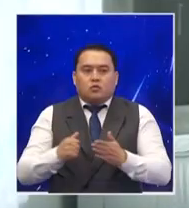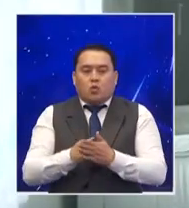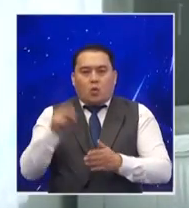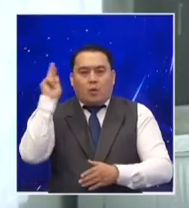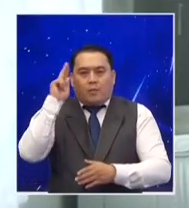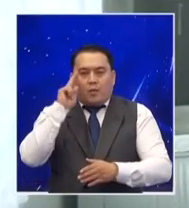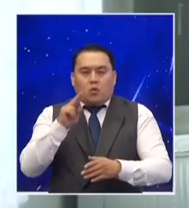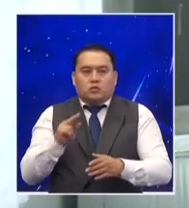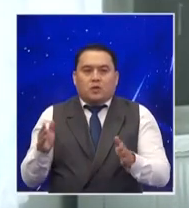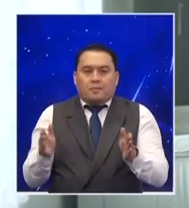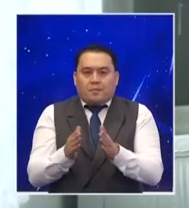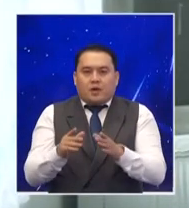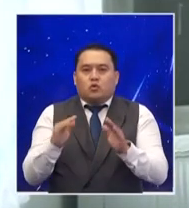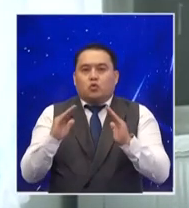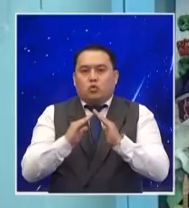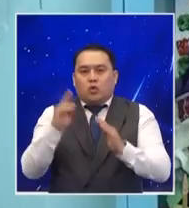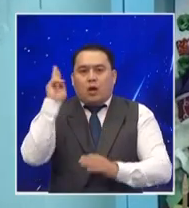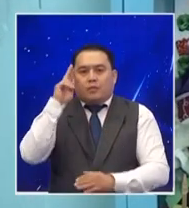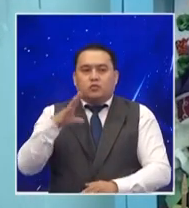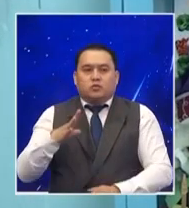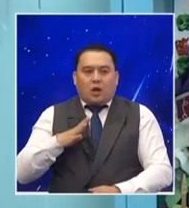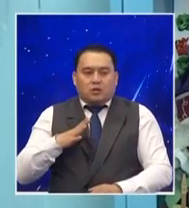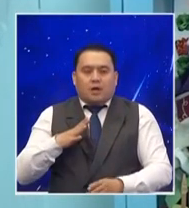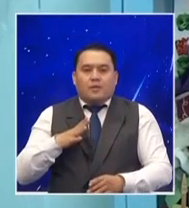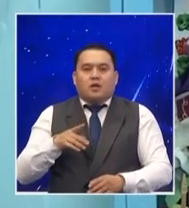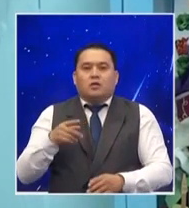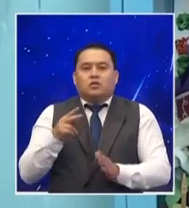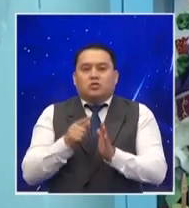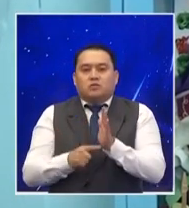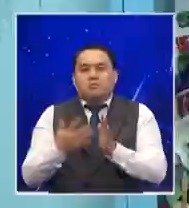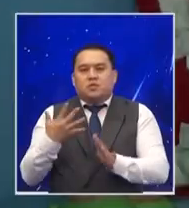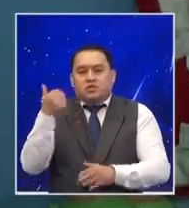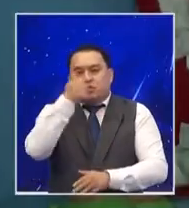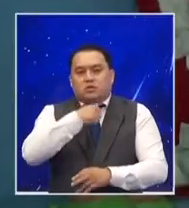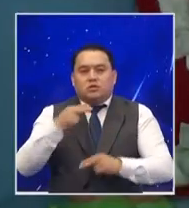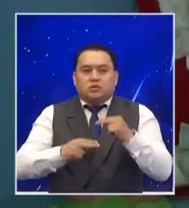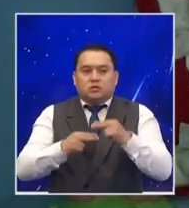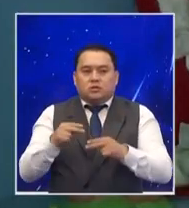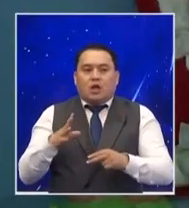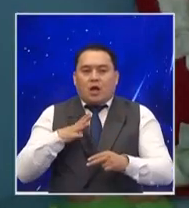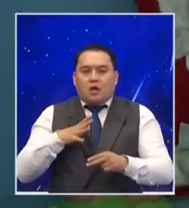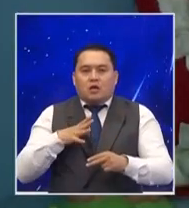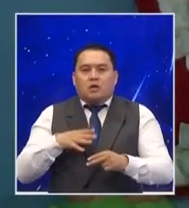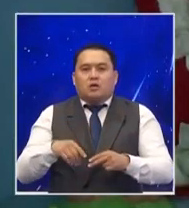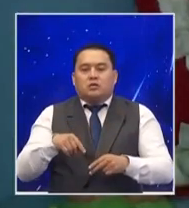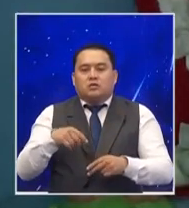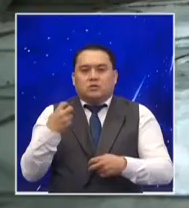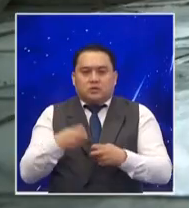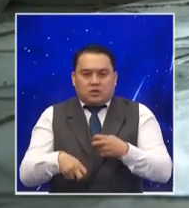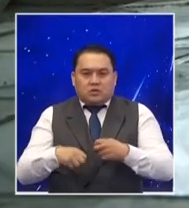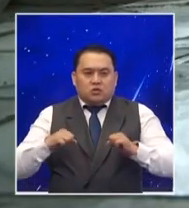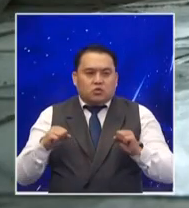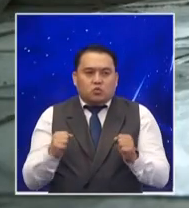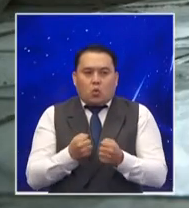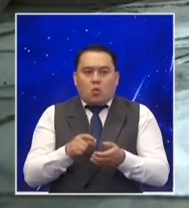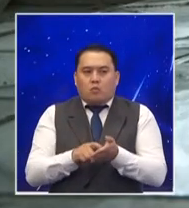мектепке лайықталған, мына шағын үйде білім алып келген. Білім ошағы 1975 жылы салынған. Едені тесік, іші суық. Әр